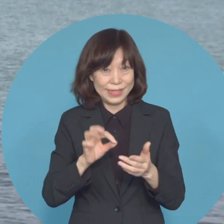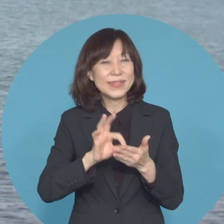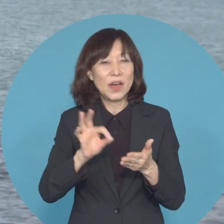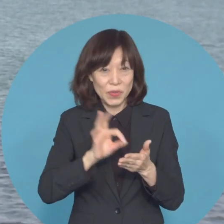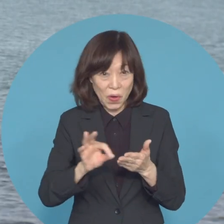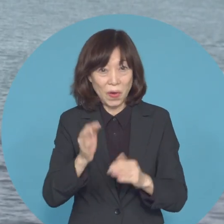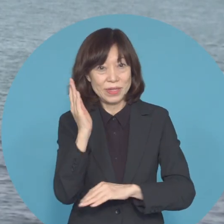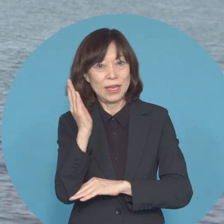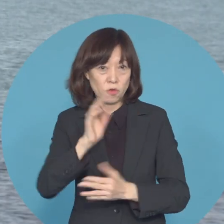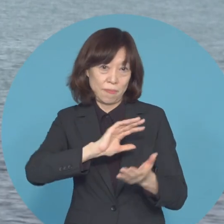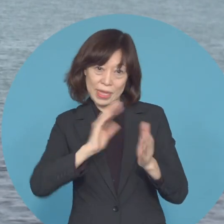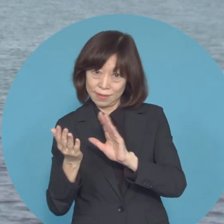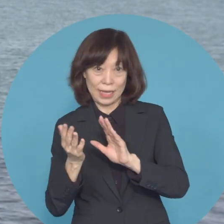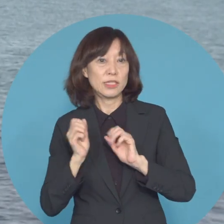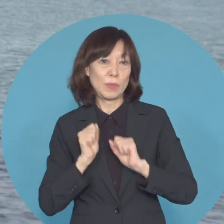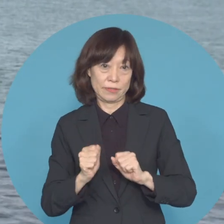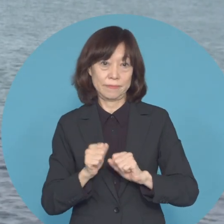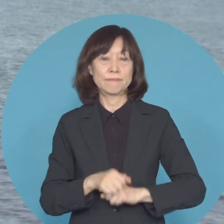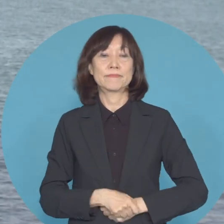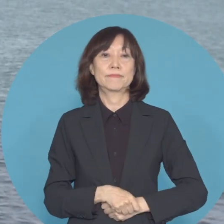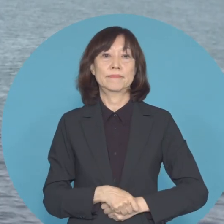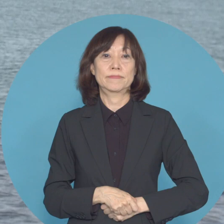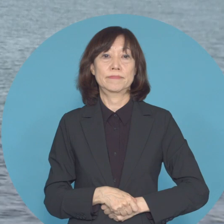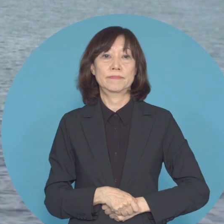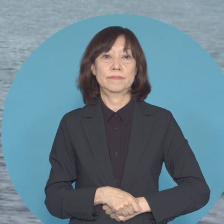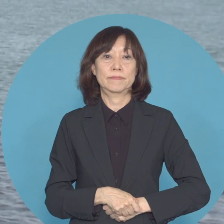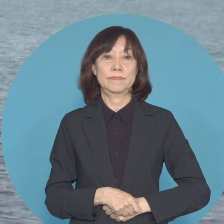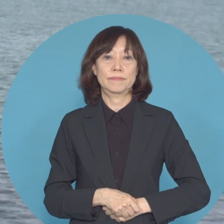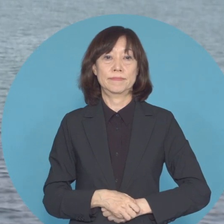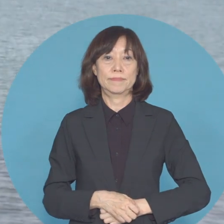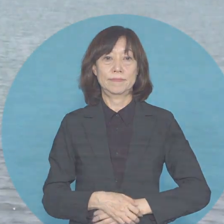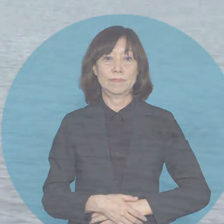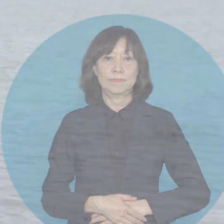う政治を転換します。